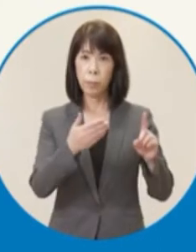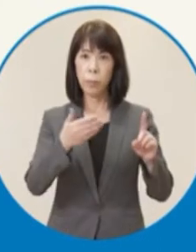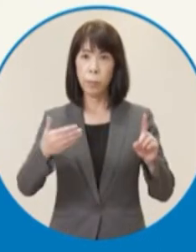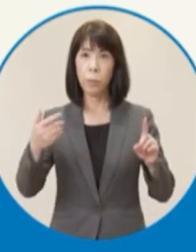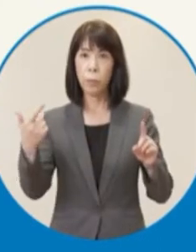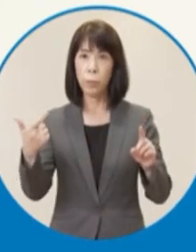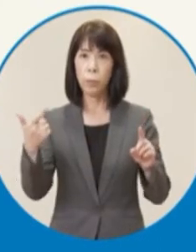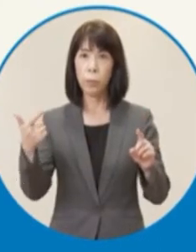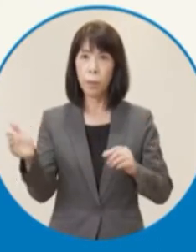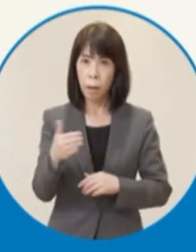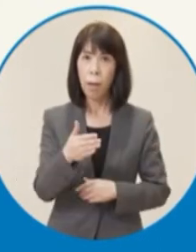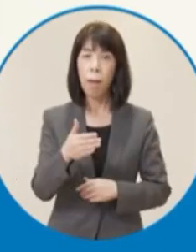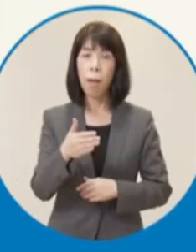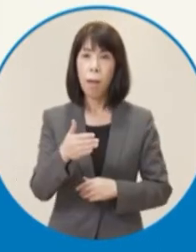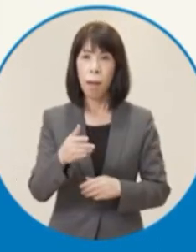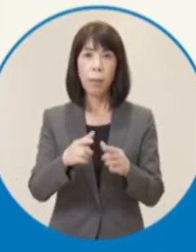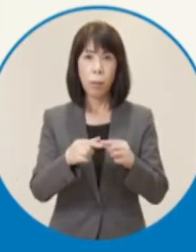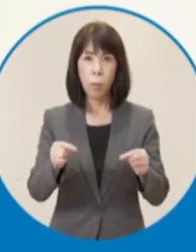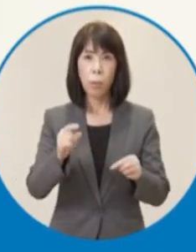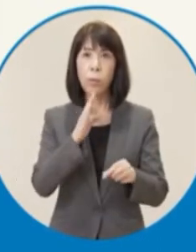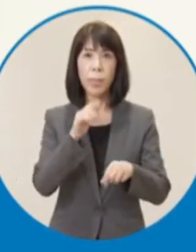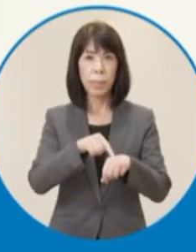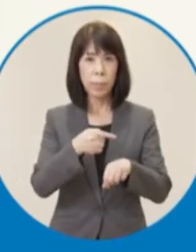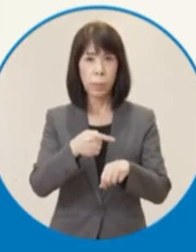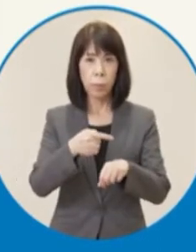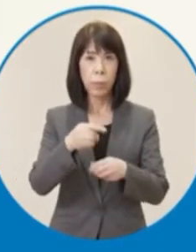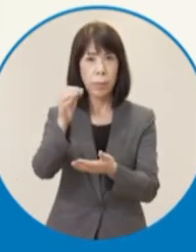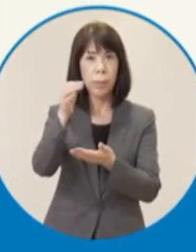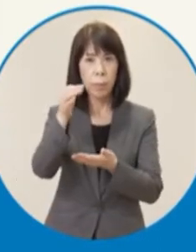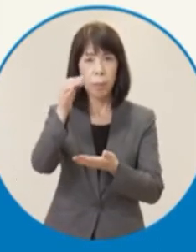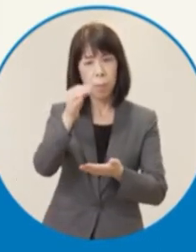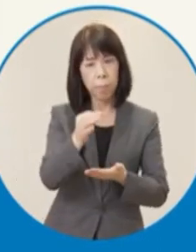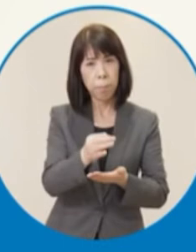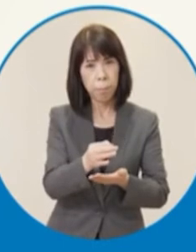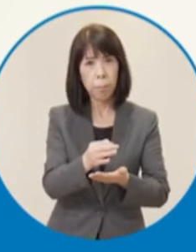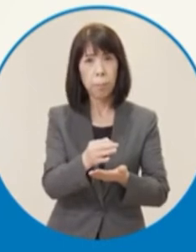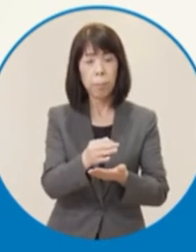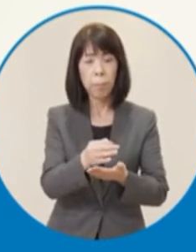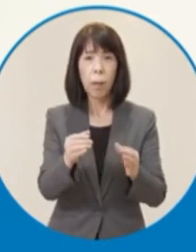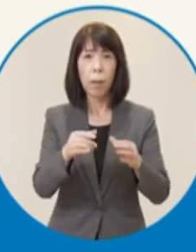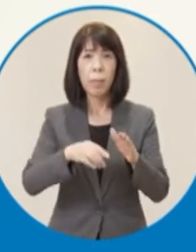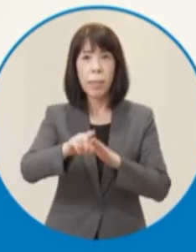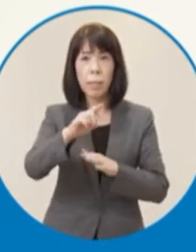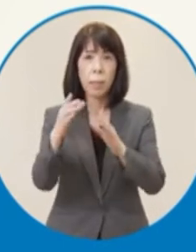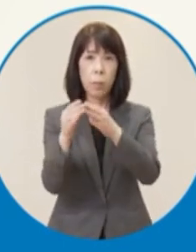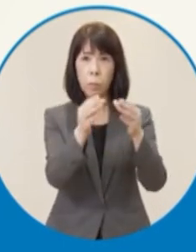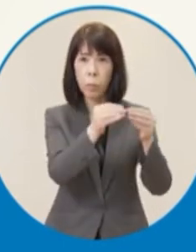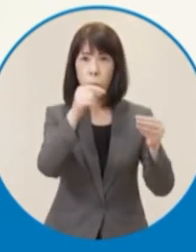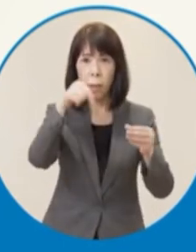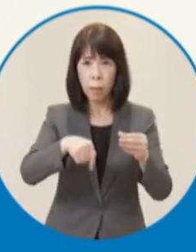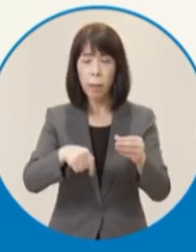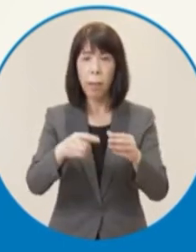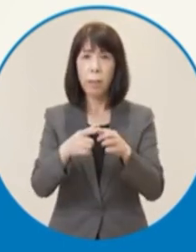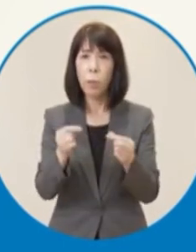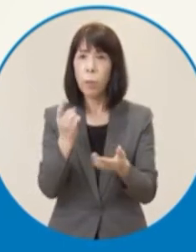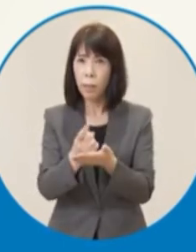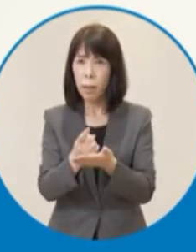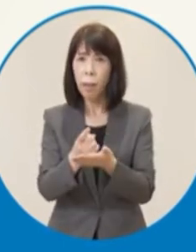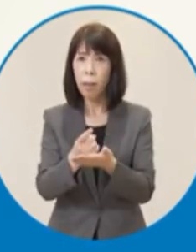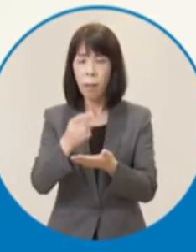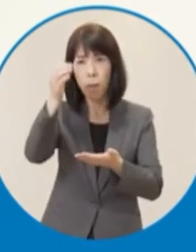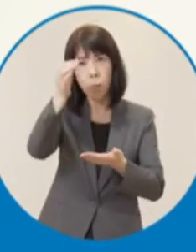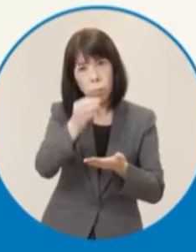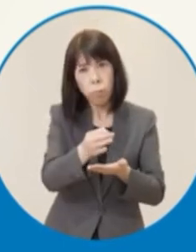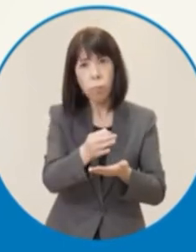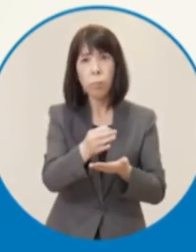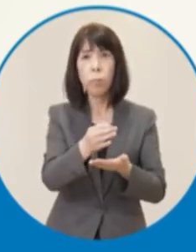1996年以降、日本の実質賃金は下がり続けています。先進国で日本だけがどんどん貧しくなっている